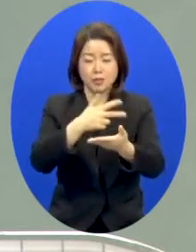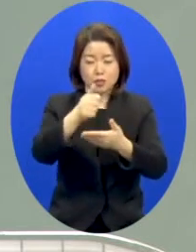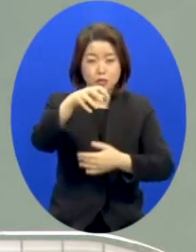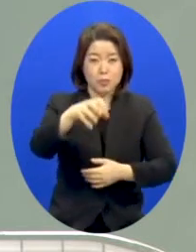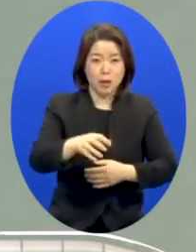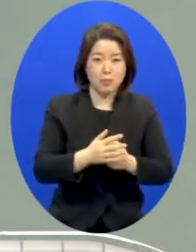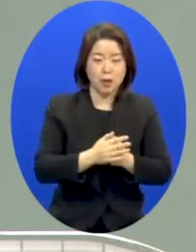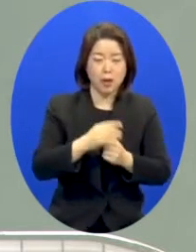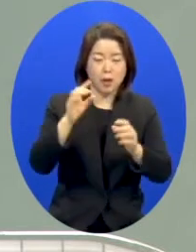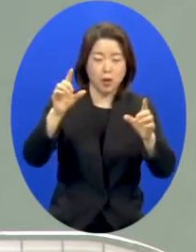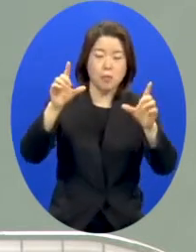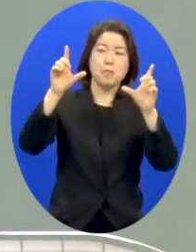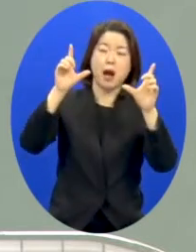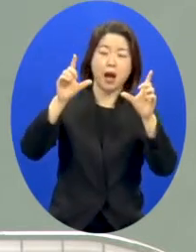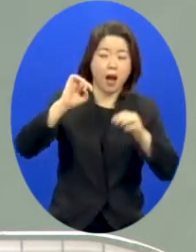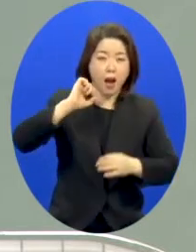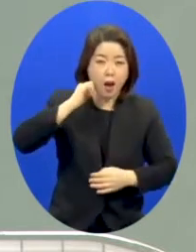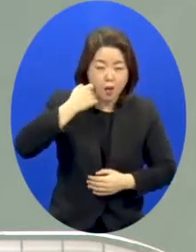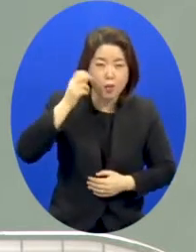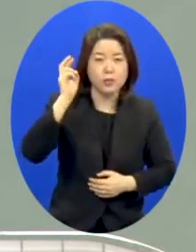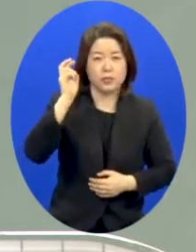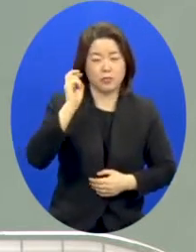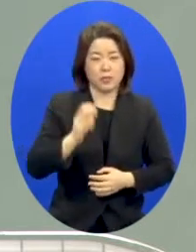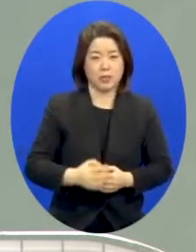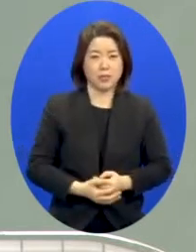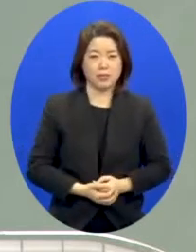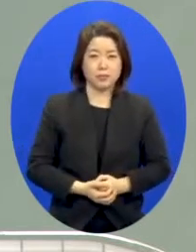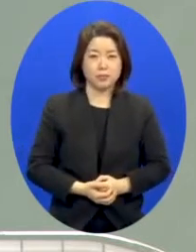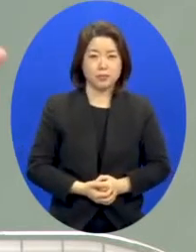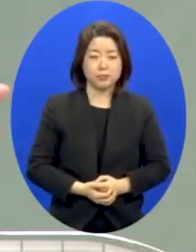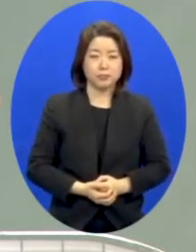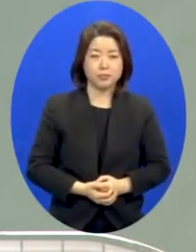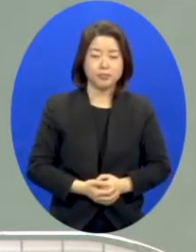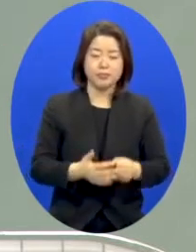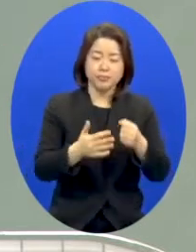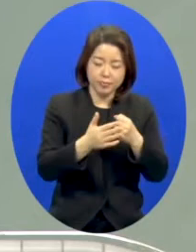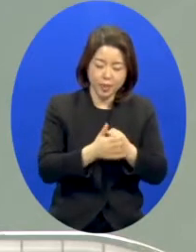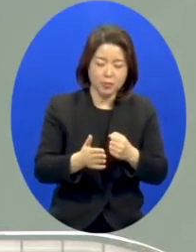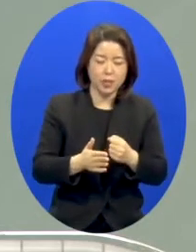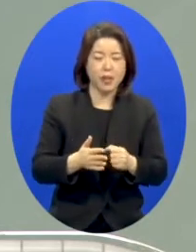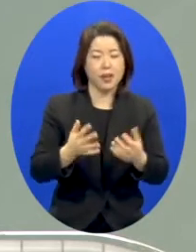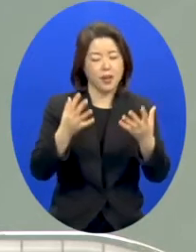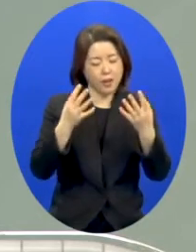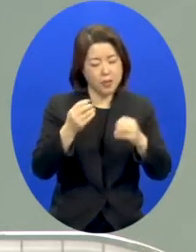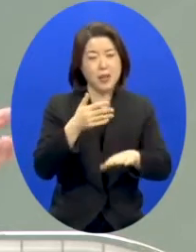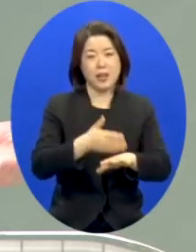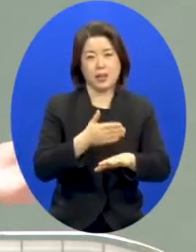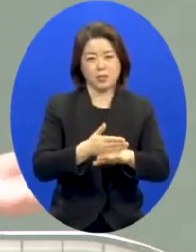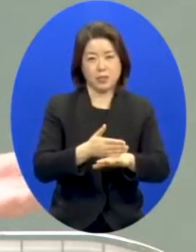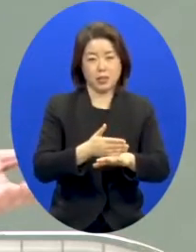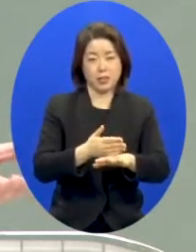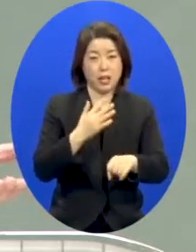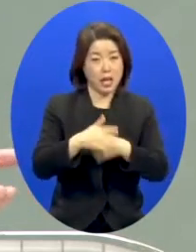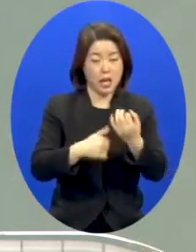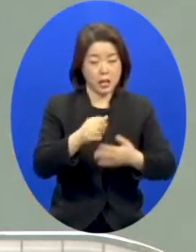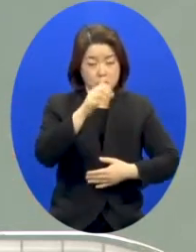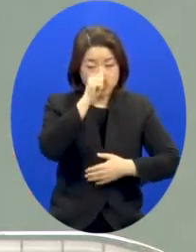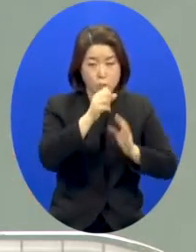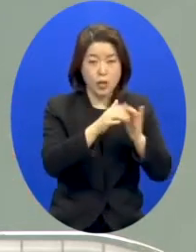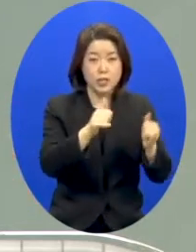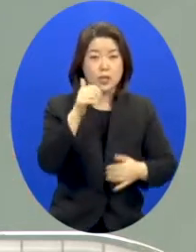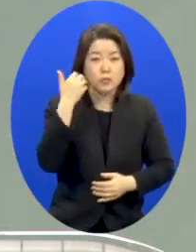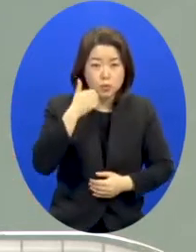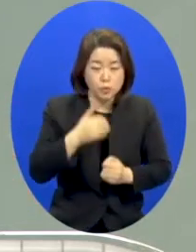얼굴엔 열기가 쉽지 않으실겁니다 그러니 얼마나 감사 합니까 하나님이 좋아하시는 사람은